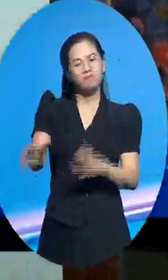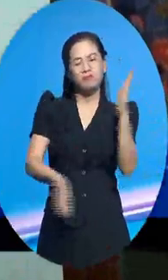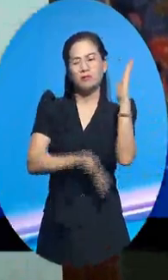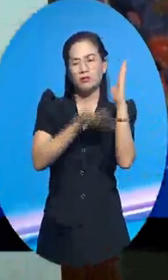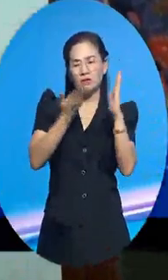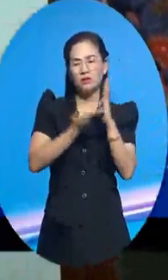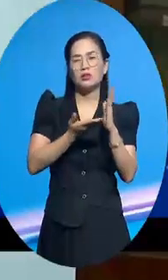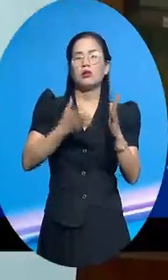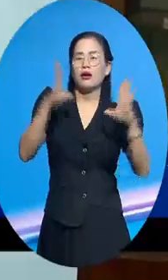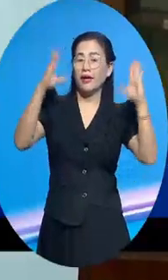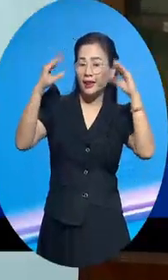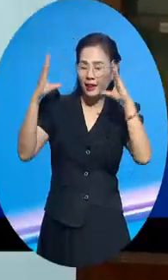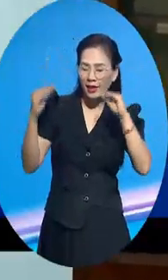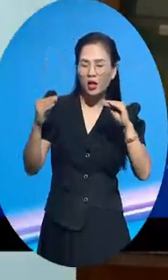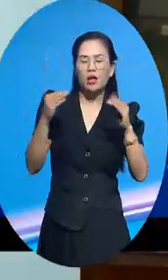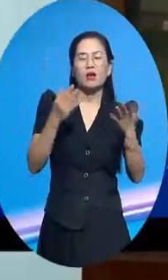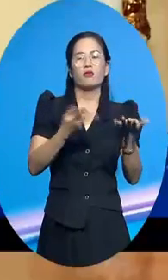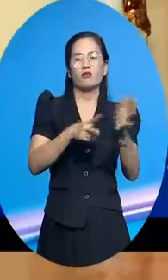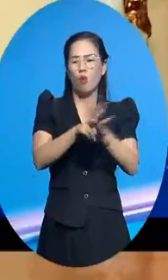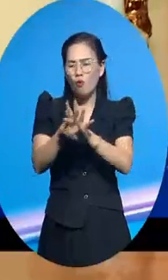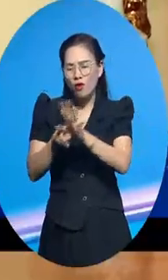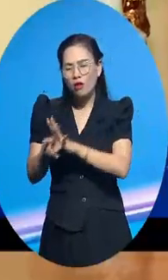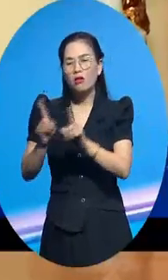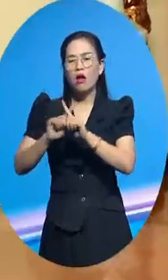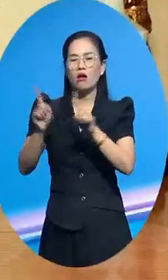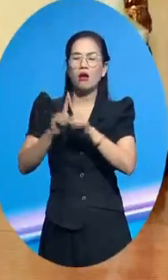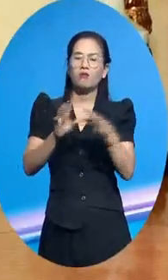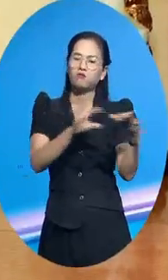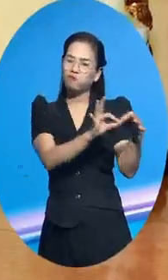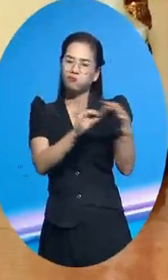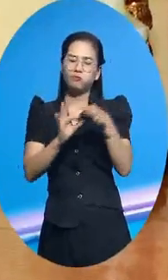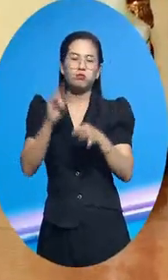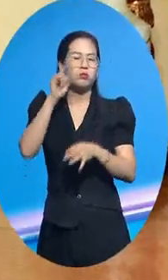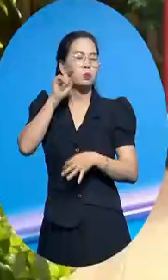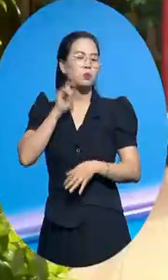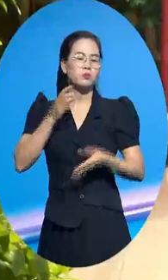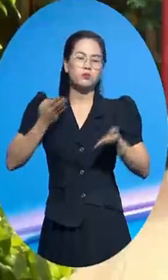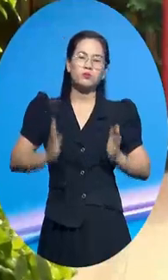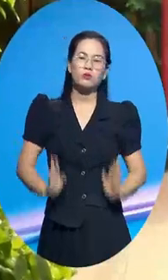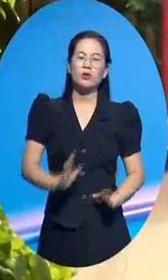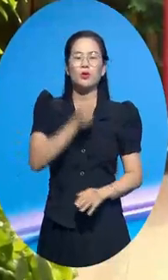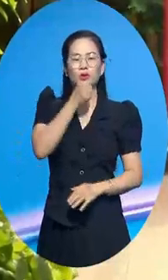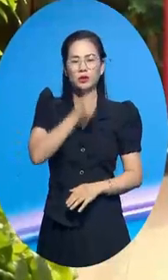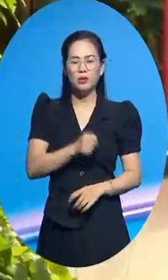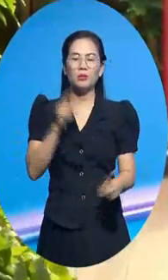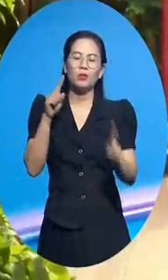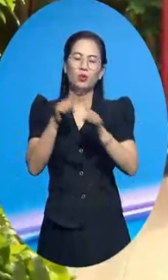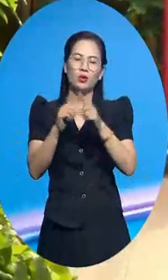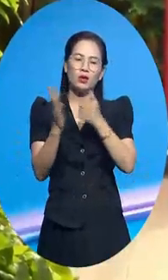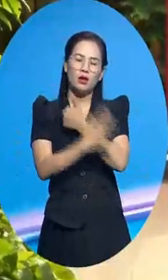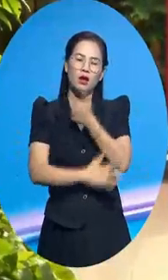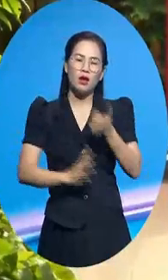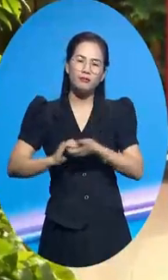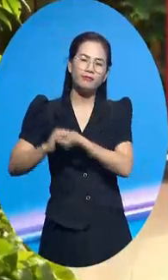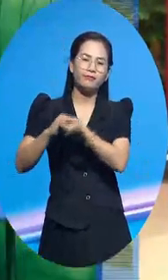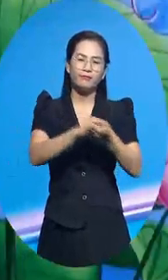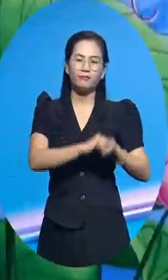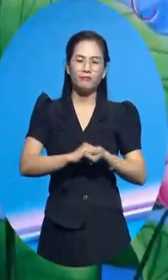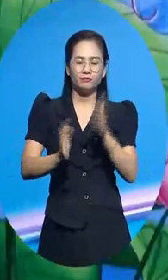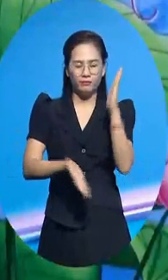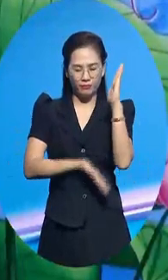tạo cầu nối gắn kết cơ sở tôn giáo với nhân dân, góp phần xây dựng khối đại đoàn kết toàn dân tộc ngày càng vững mạnh.